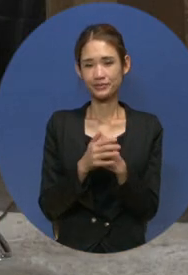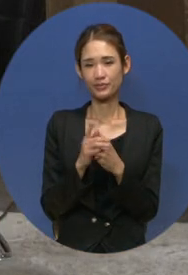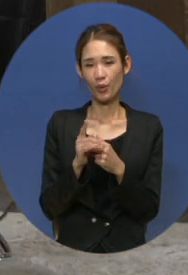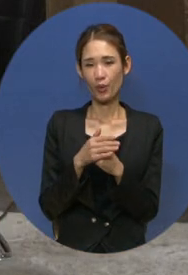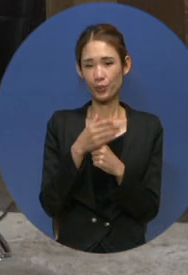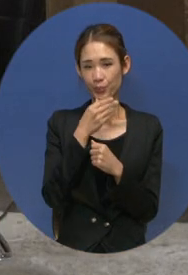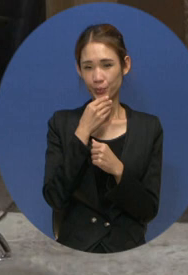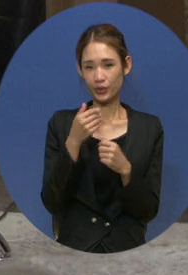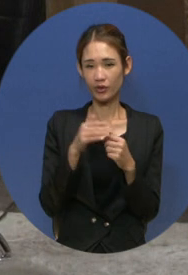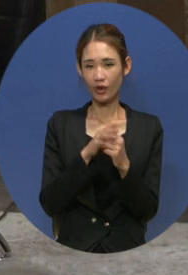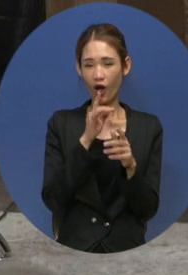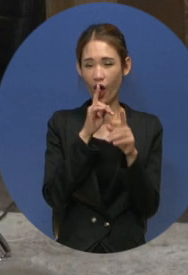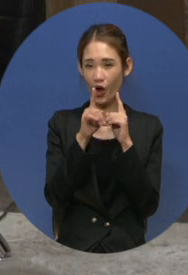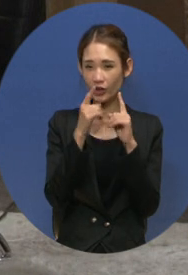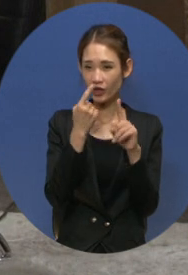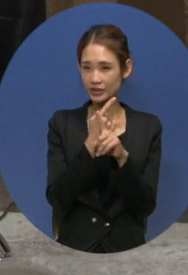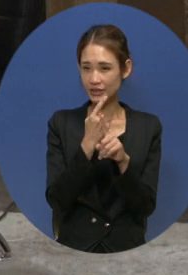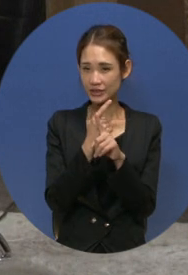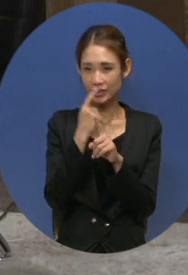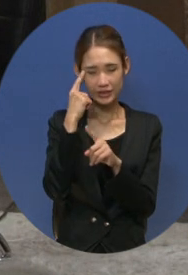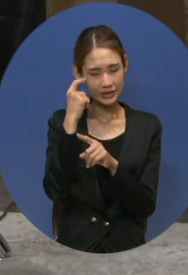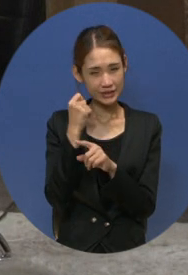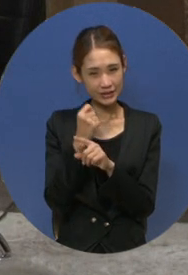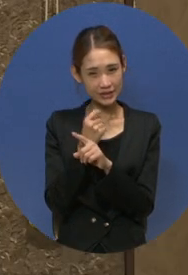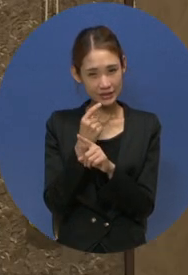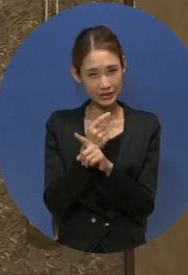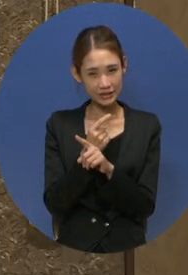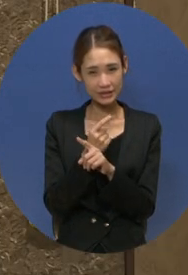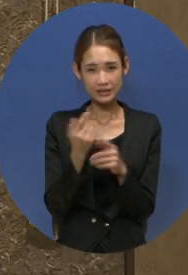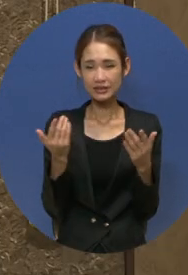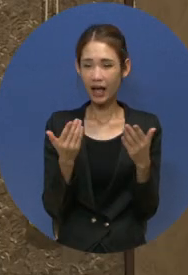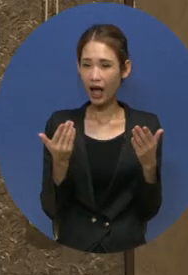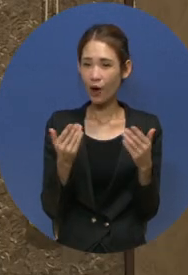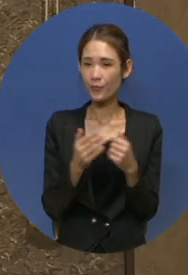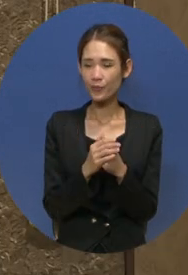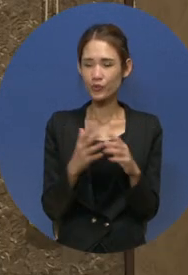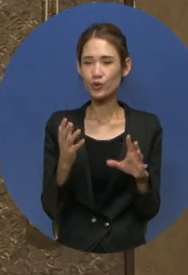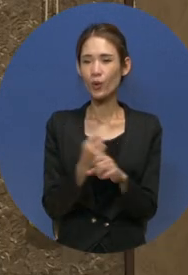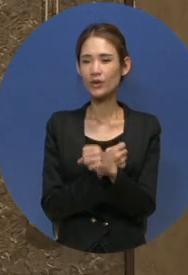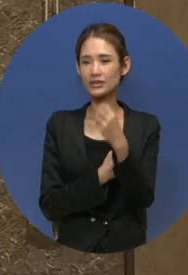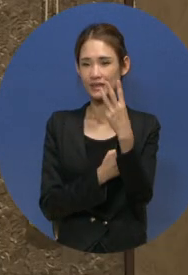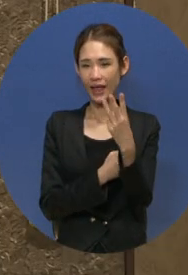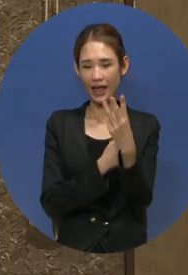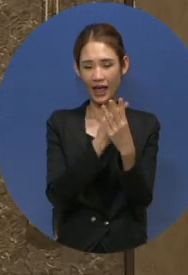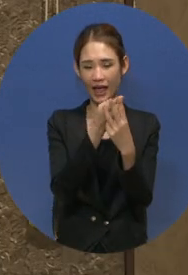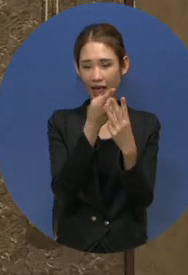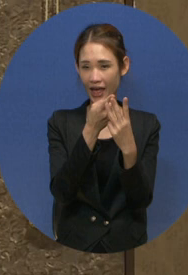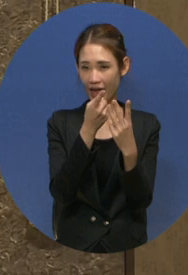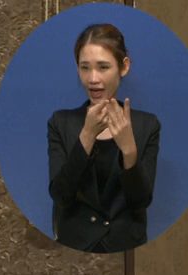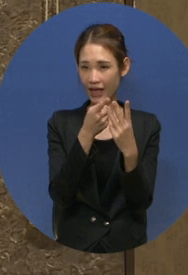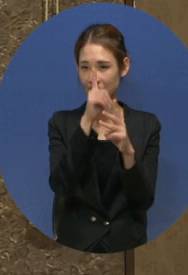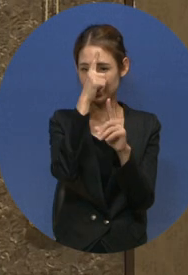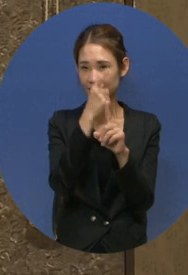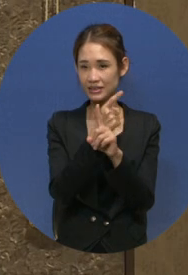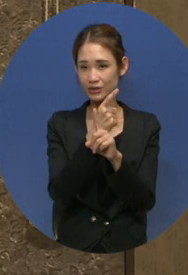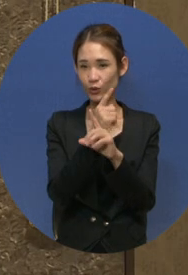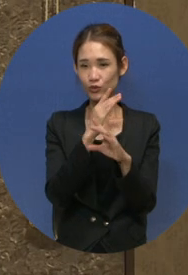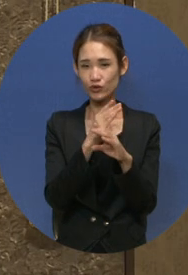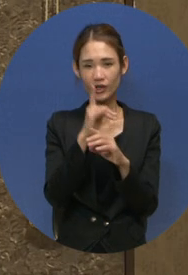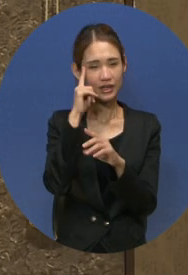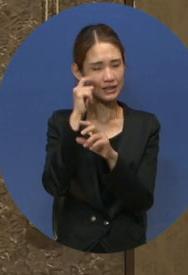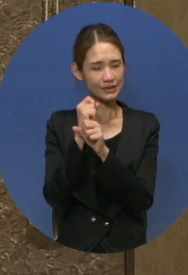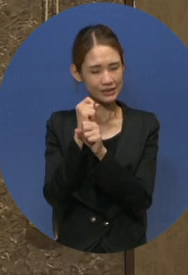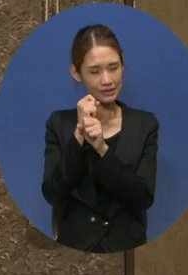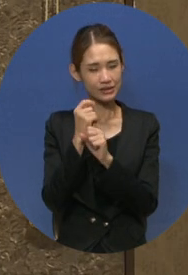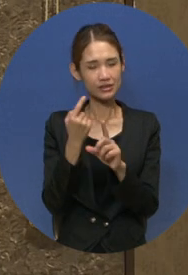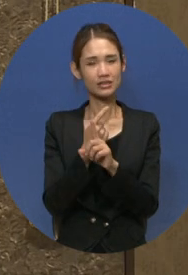복지관에 그 언어치료, 인지치료, 작업치료 이 세 가지 종류의 치료가 운영되고 있는데 네. 그 중에서 이제 이 인지치료실에서 주로 하고